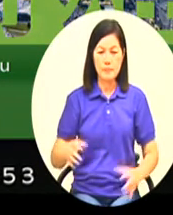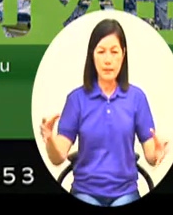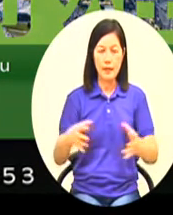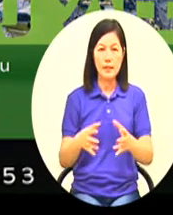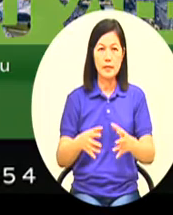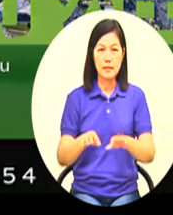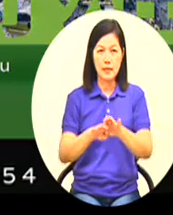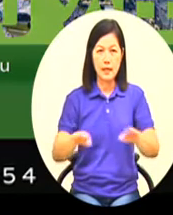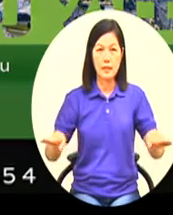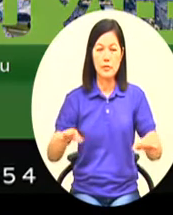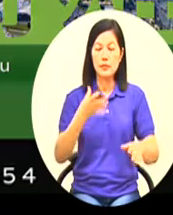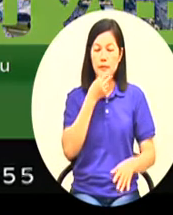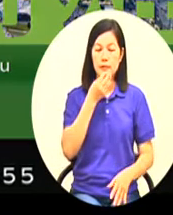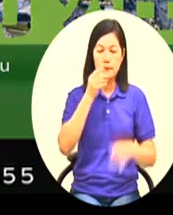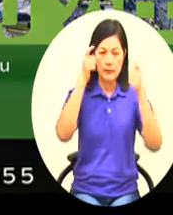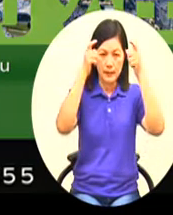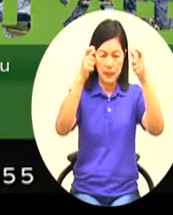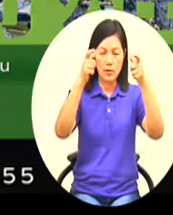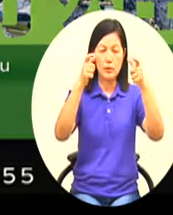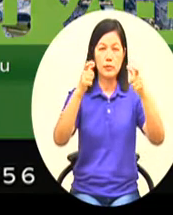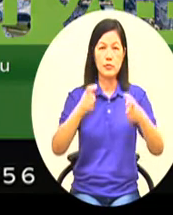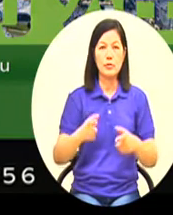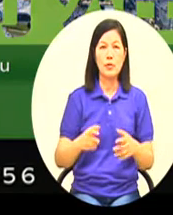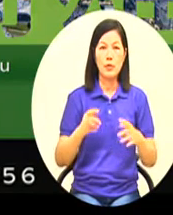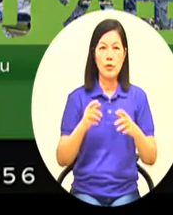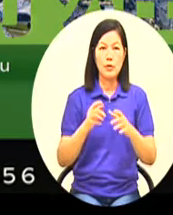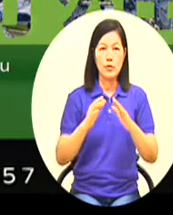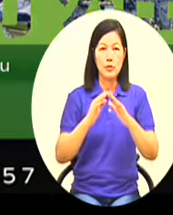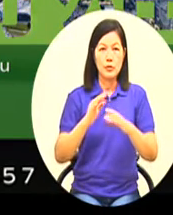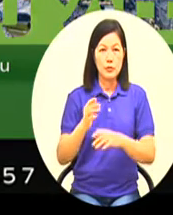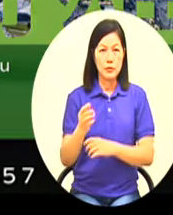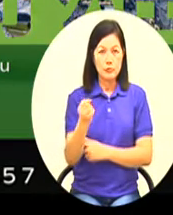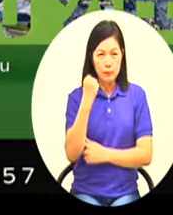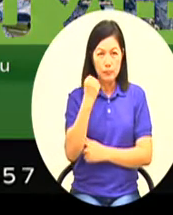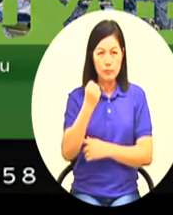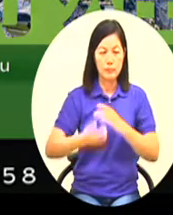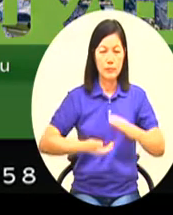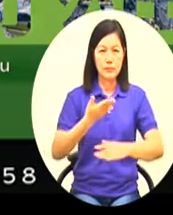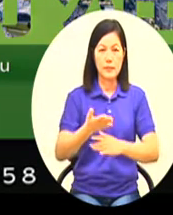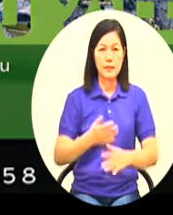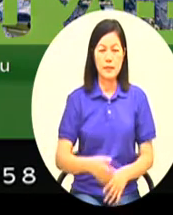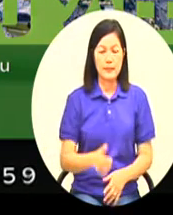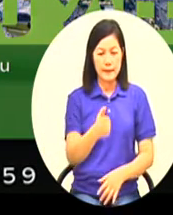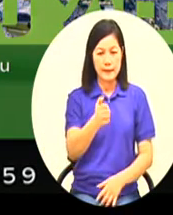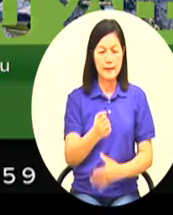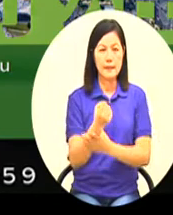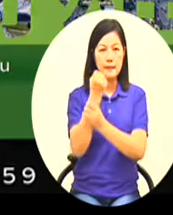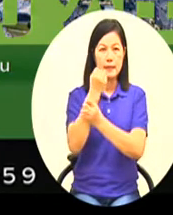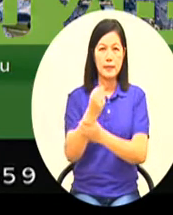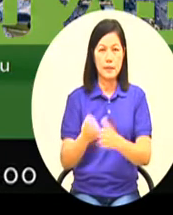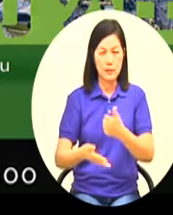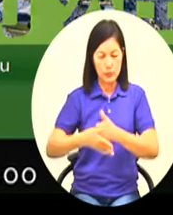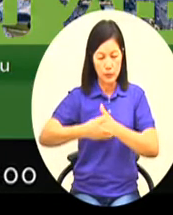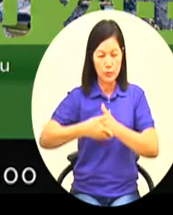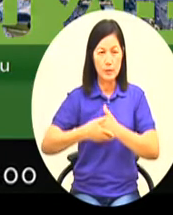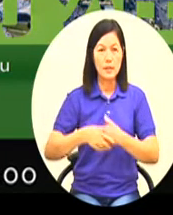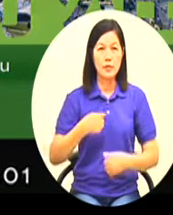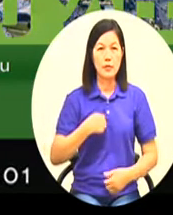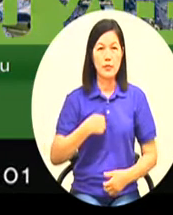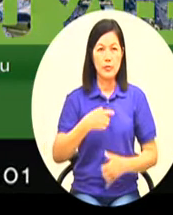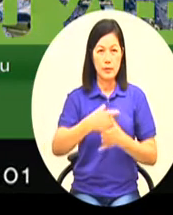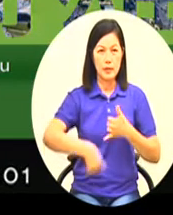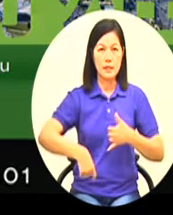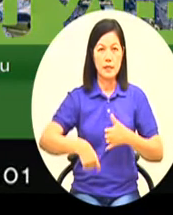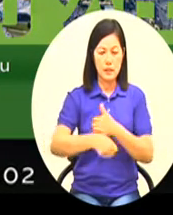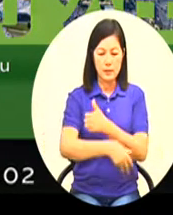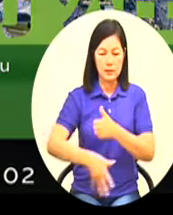安全幸福的高雄而努力。在此特别感谢贵会的支持与鼓励，本局全体同仁